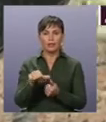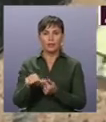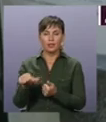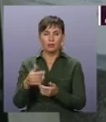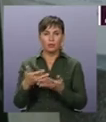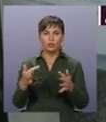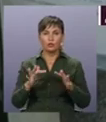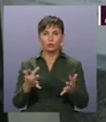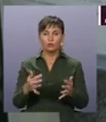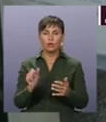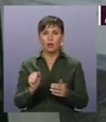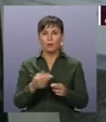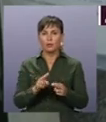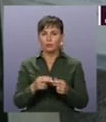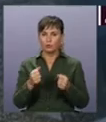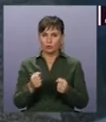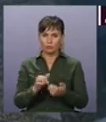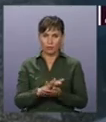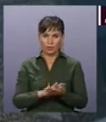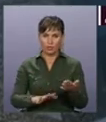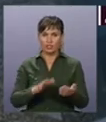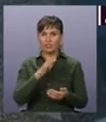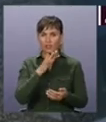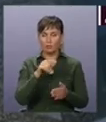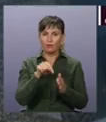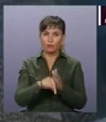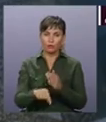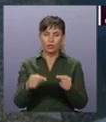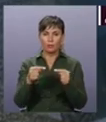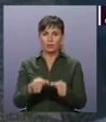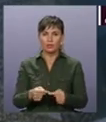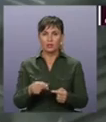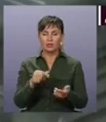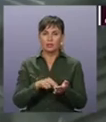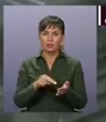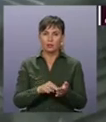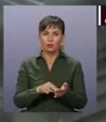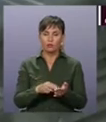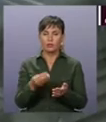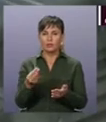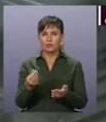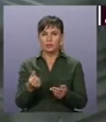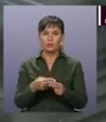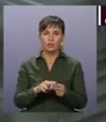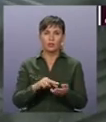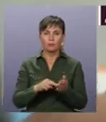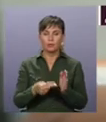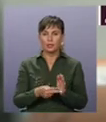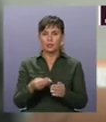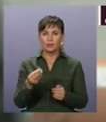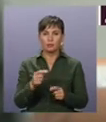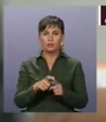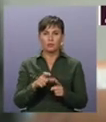а по тому, держится ли она продолжительное время внутри определенного ценового коридора. И в этом плане тенге, по словам